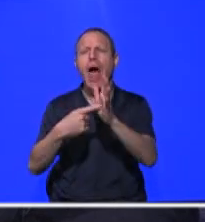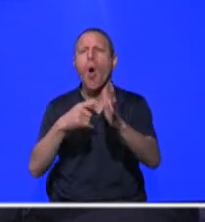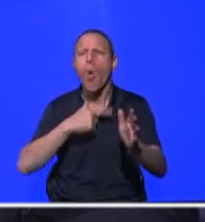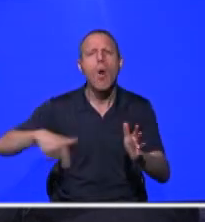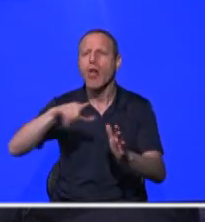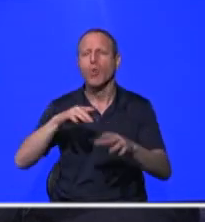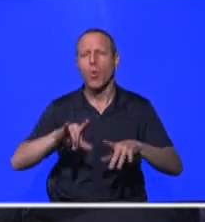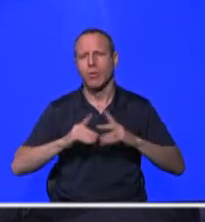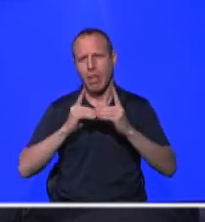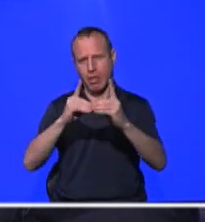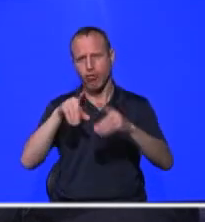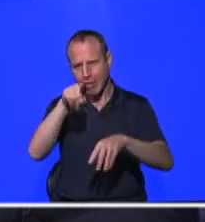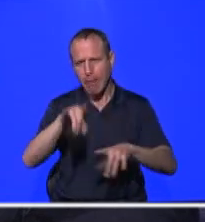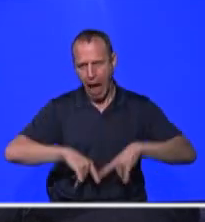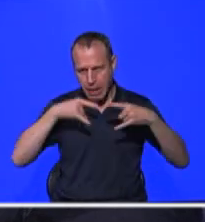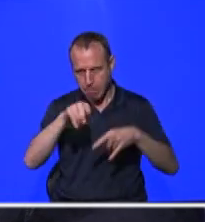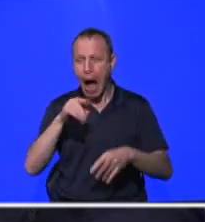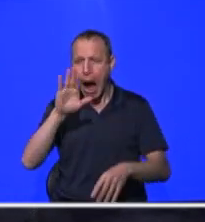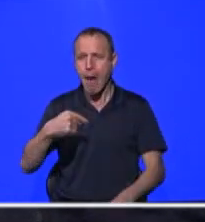שאתם חיים בה, כי גם אנחנו רוצים.